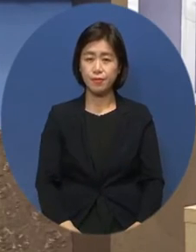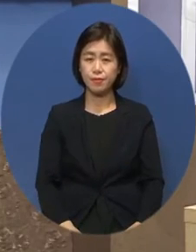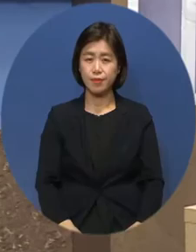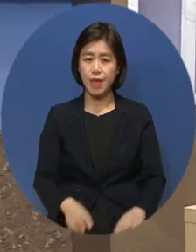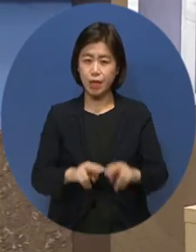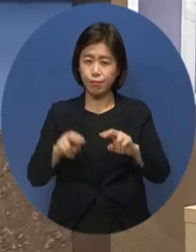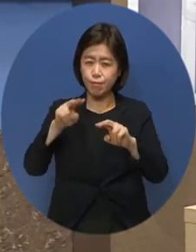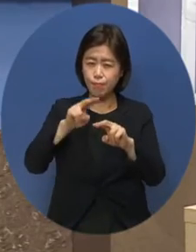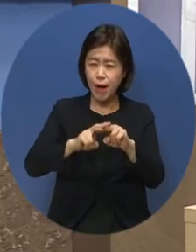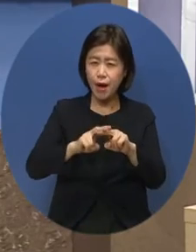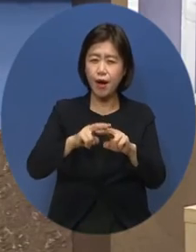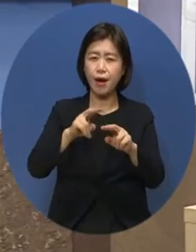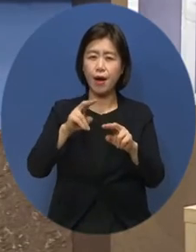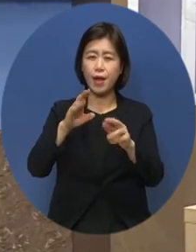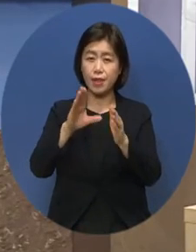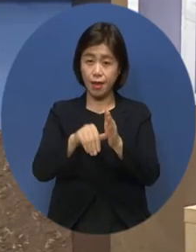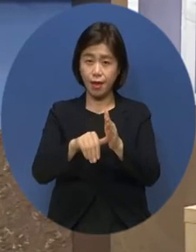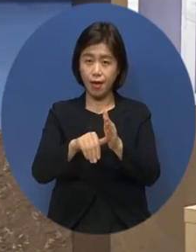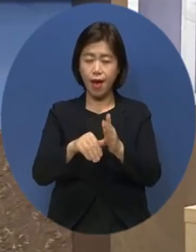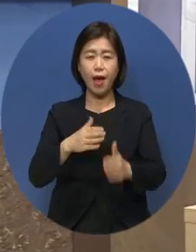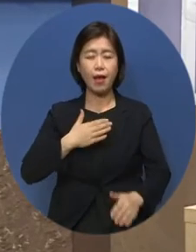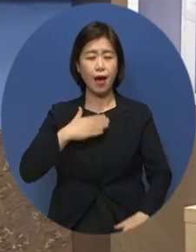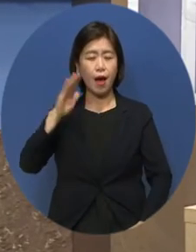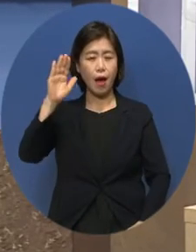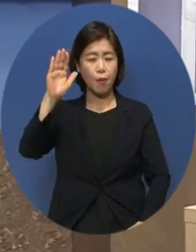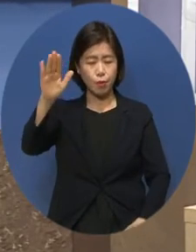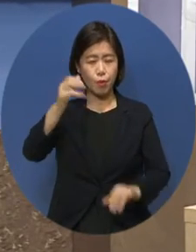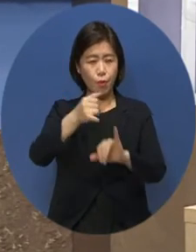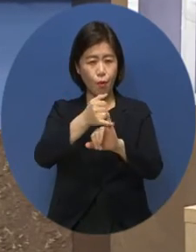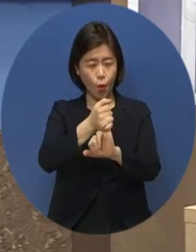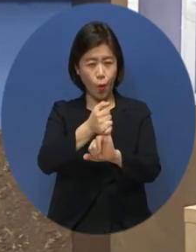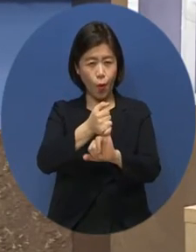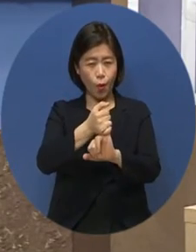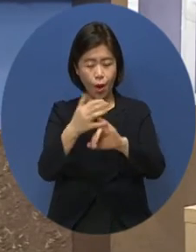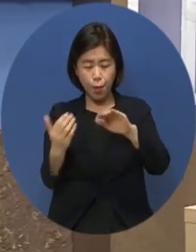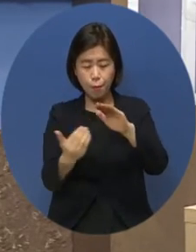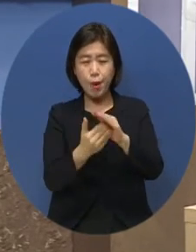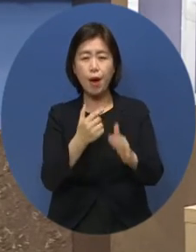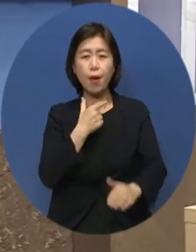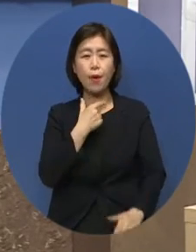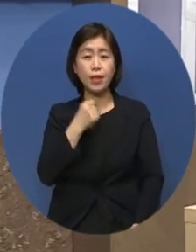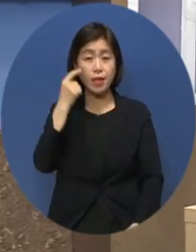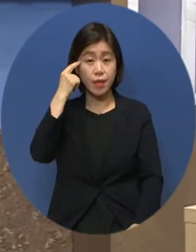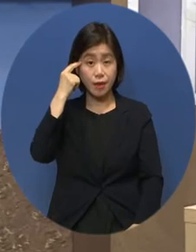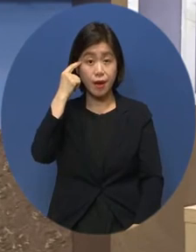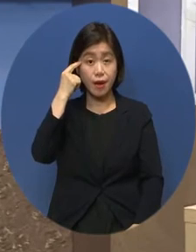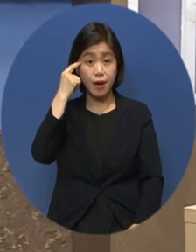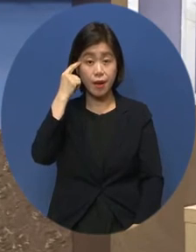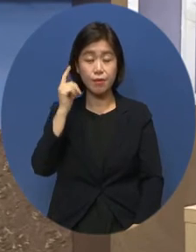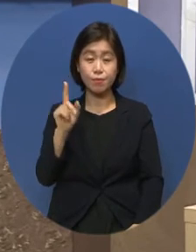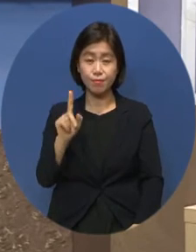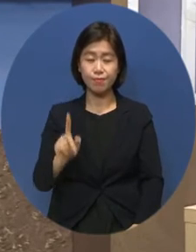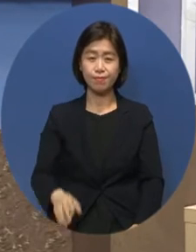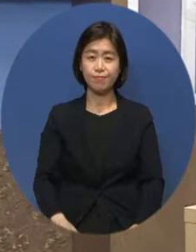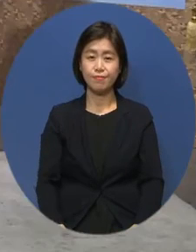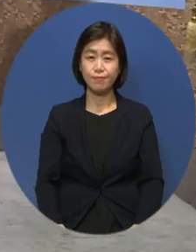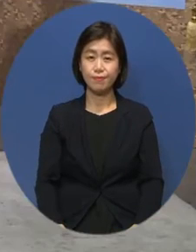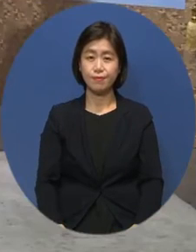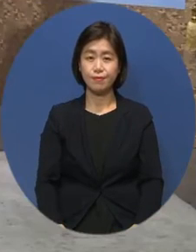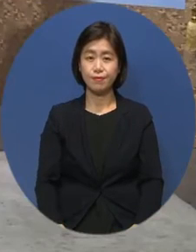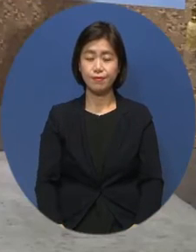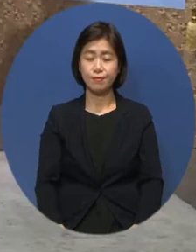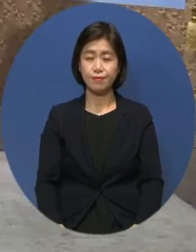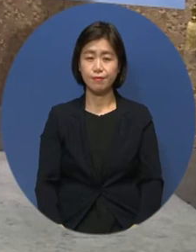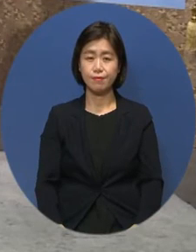하시면서 내가 이것 만큼은 꼭 읽어 놓고 가겠다 이렇게 좀 다짐을 하셨던 부분이 있을까요